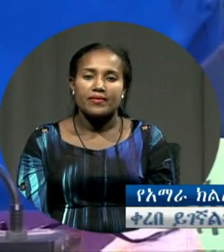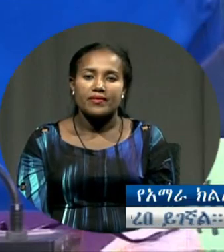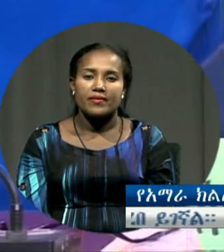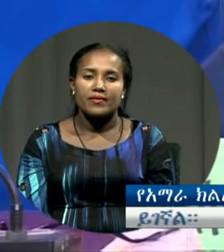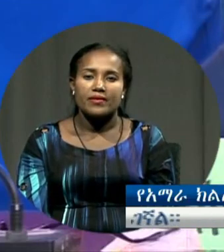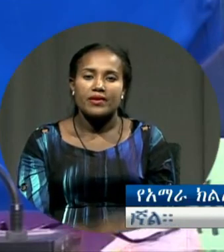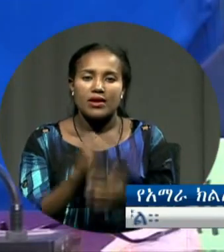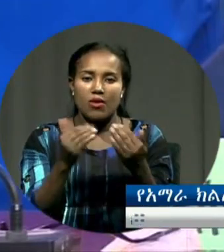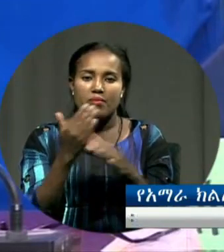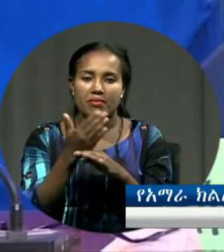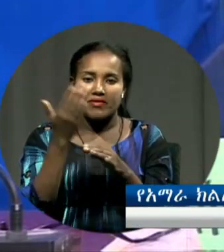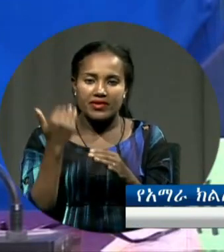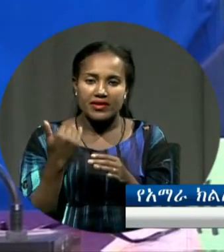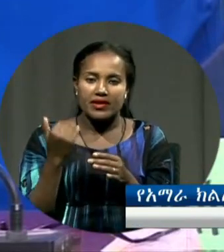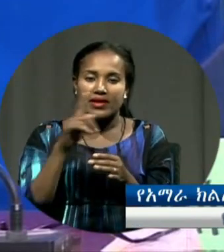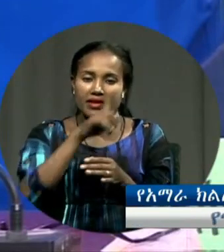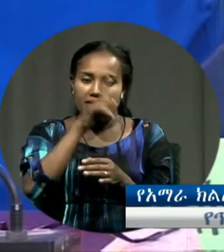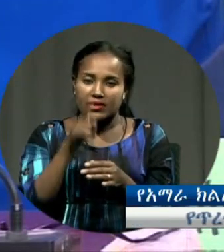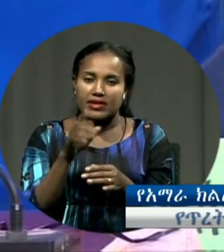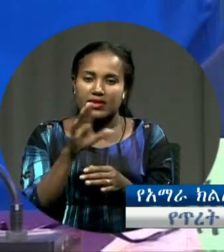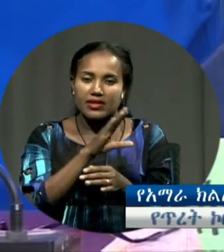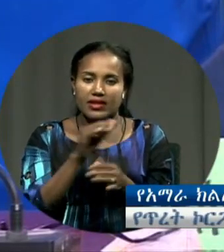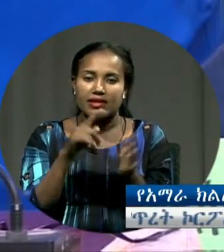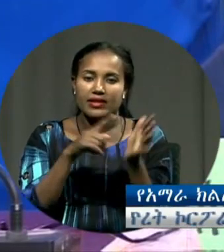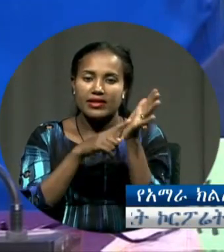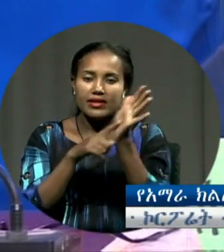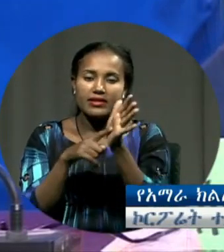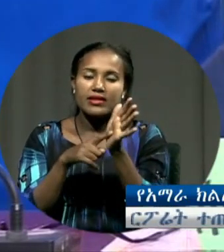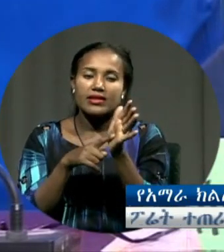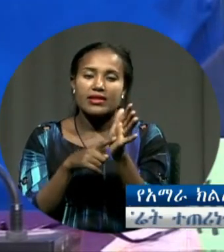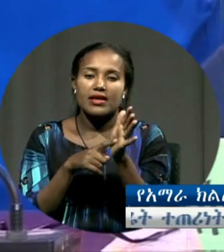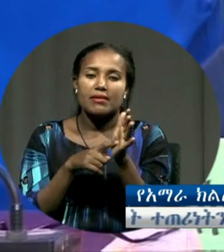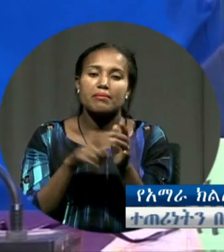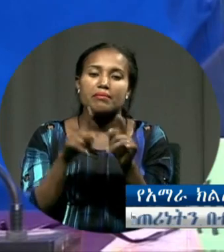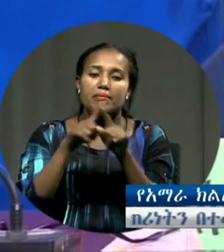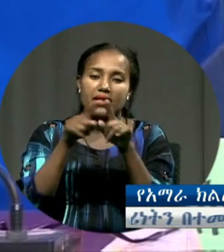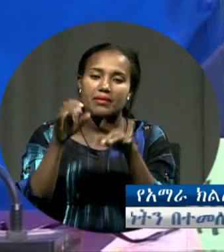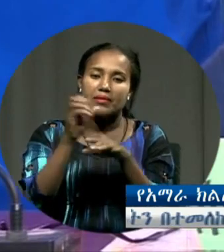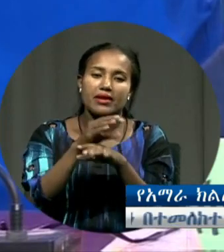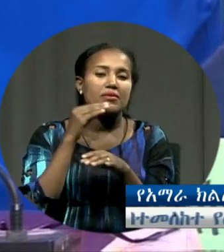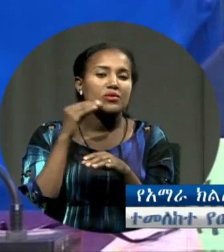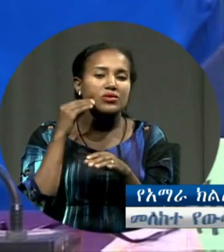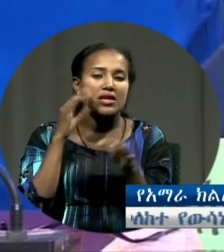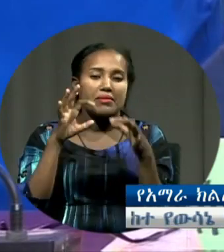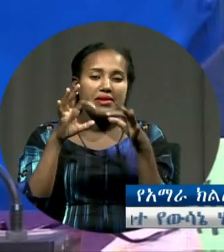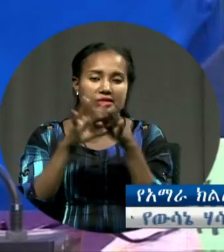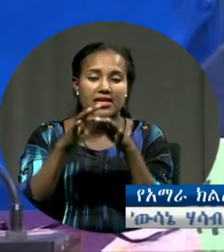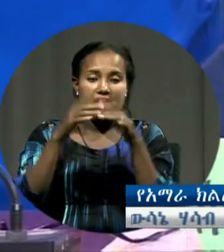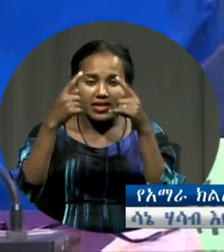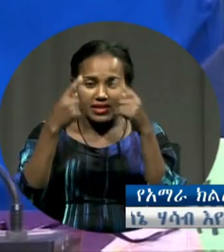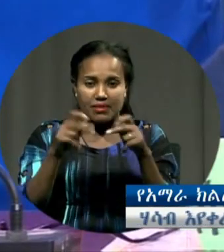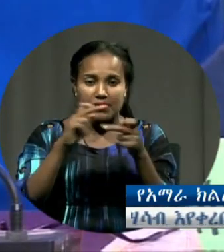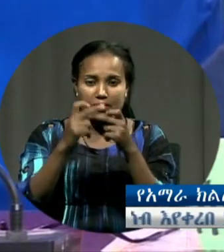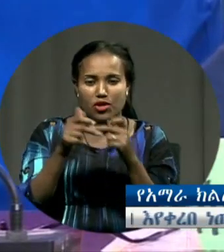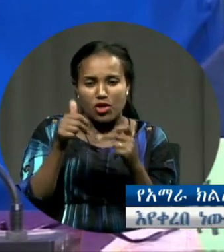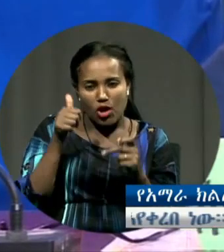ከአሁን በፊት የግልጸኝነትና የተጠያቂነት በተለይ ከምክር ቤቶች ጋር በተያያዘ መንገድ የጥረት ኮርፖሬት የራሱ ምክር ቤት